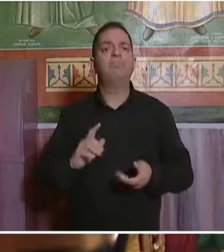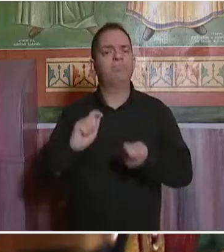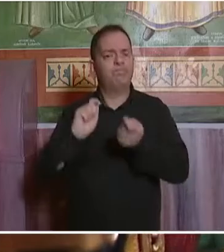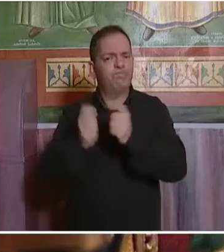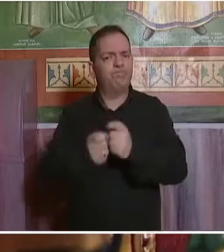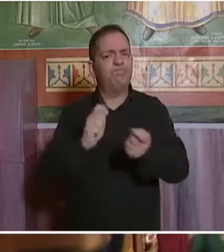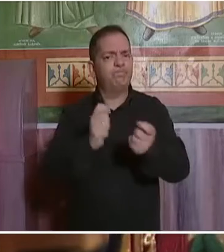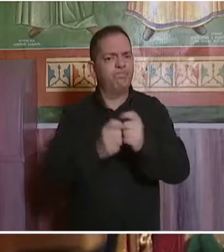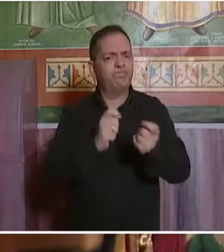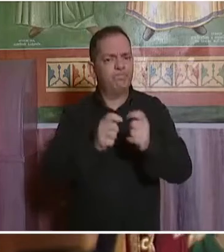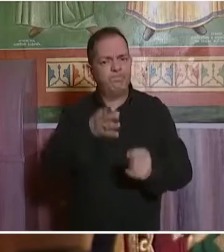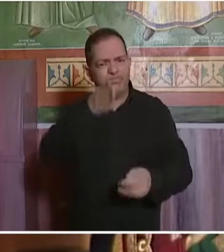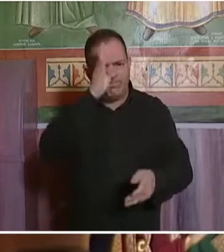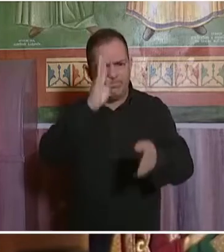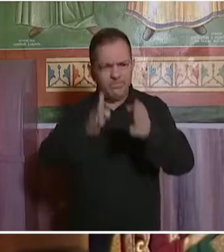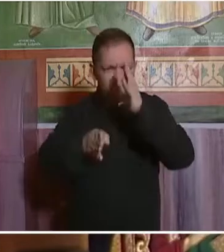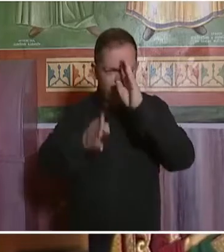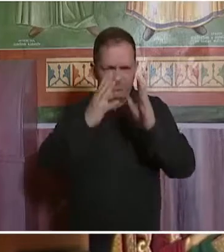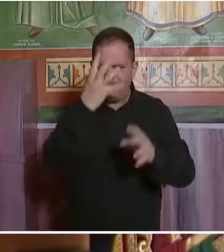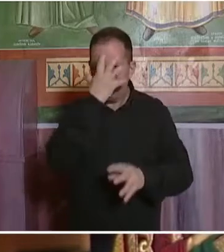διάφορες ψυχονευρώσεις.